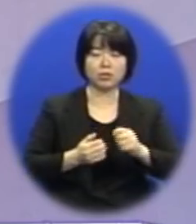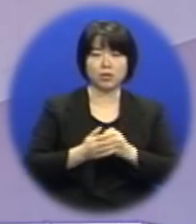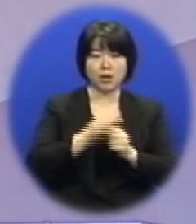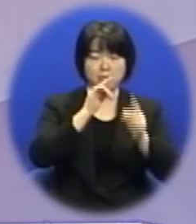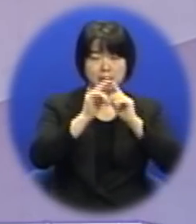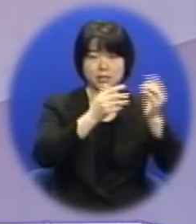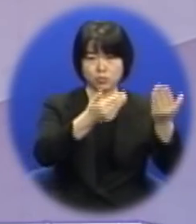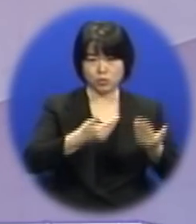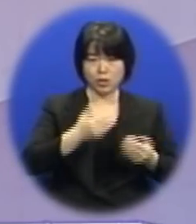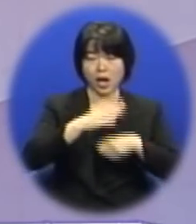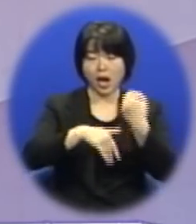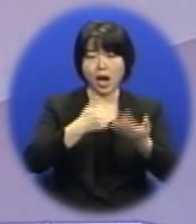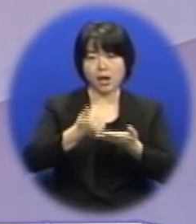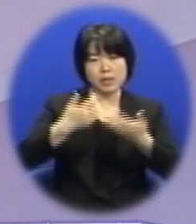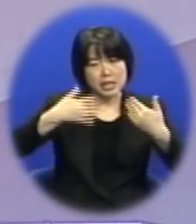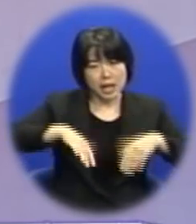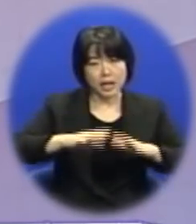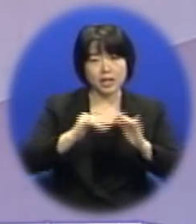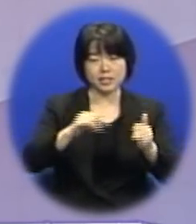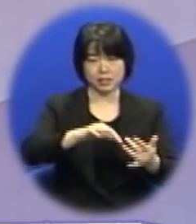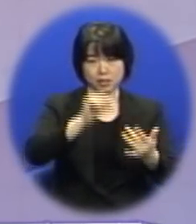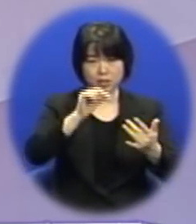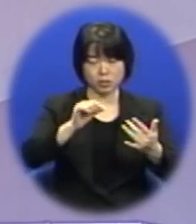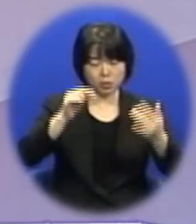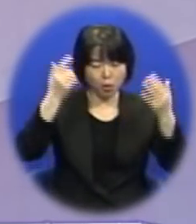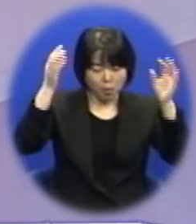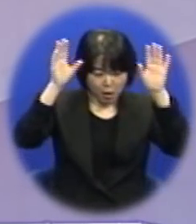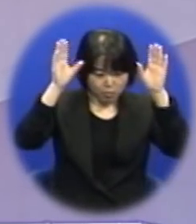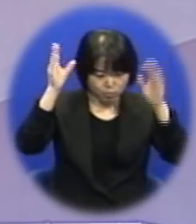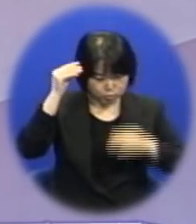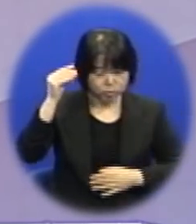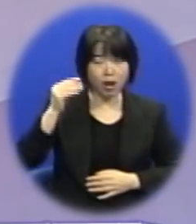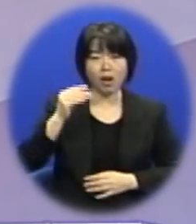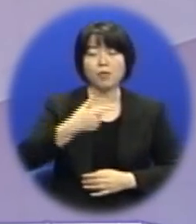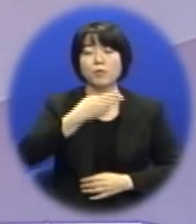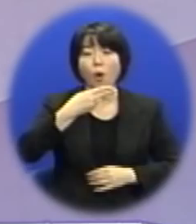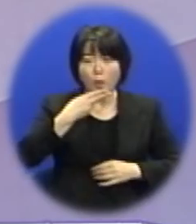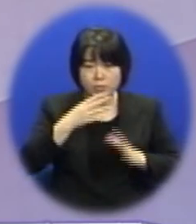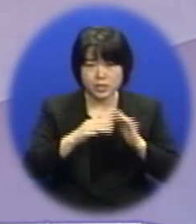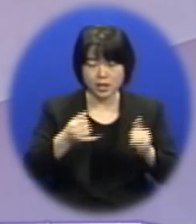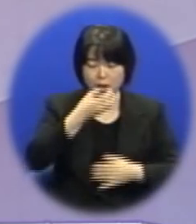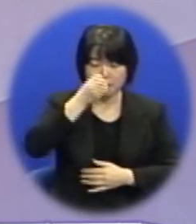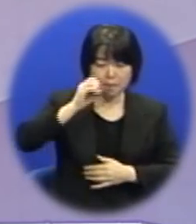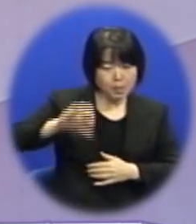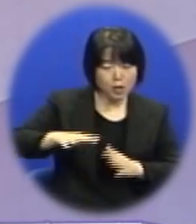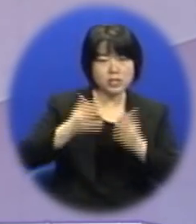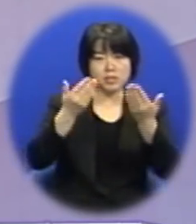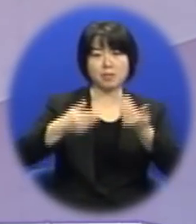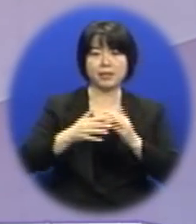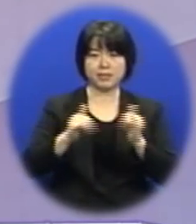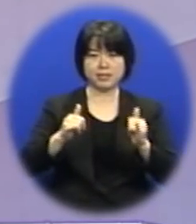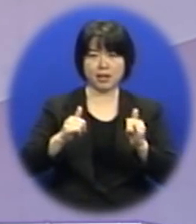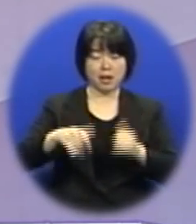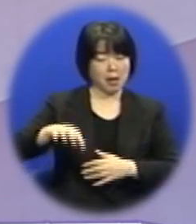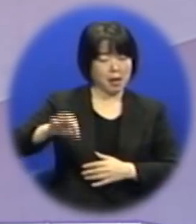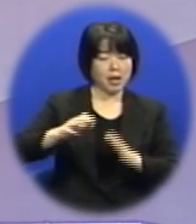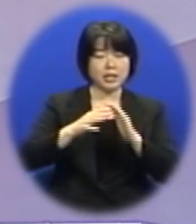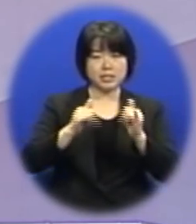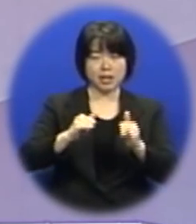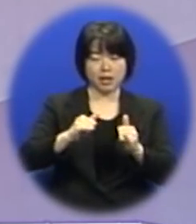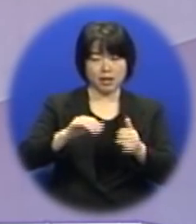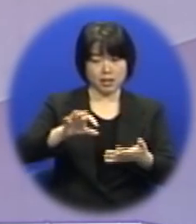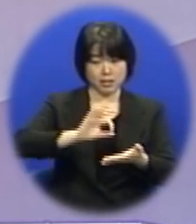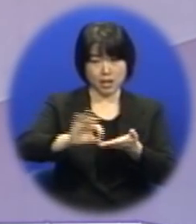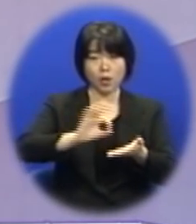하나님은 약한 자를 택하시고 미련한 자를 택하시고 없는 자, 멸시받는 자, 천한 자들을 택하여 쓰신다는